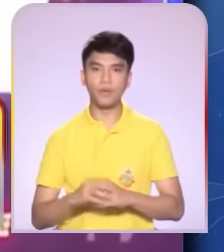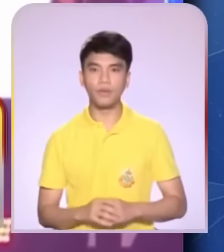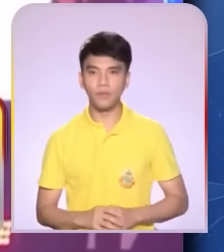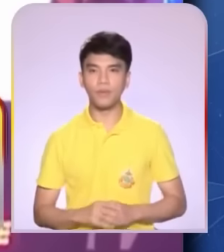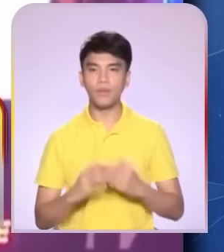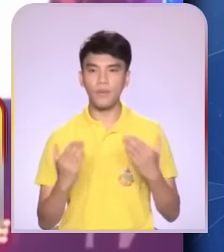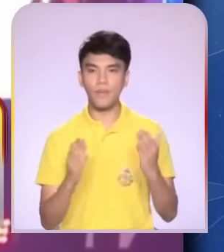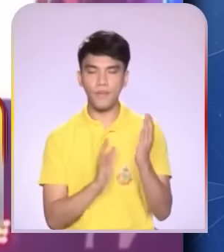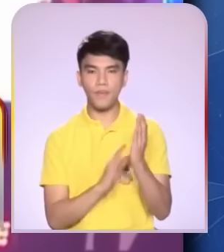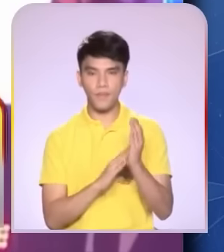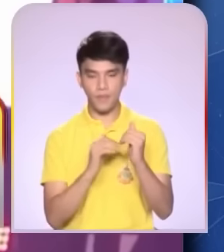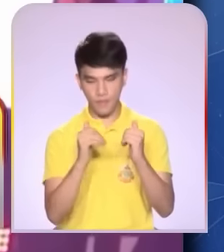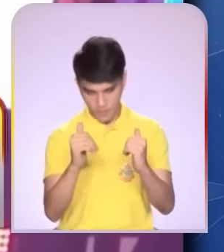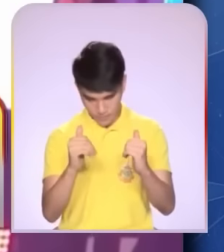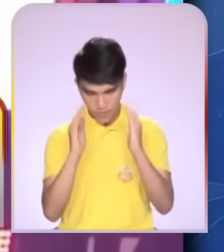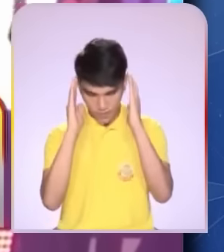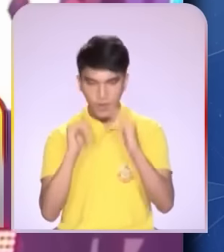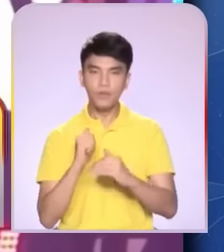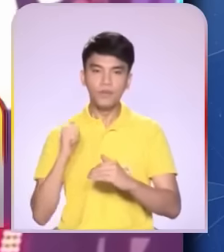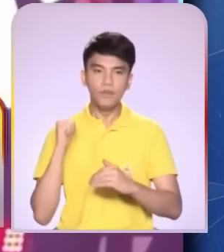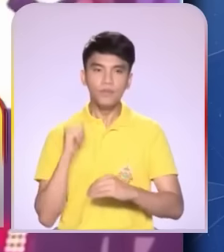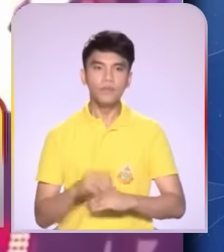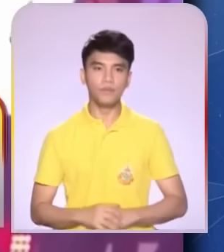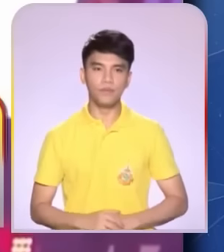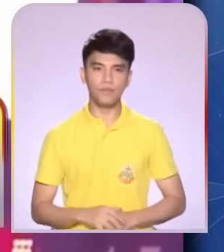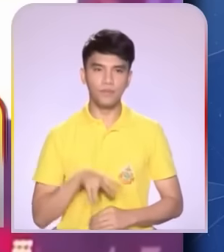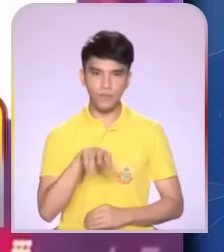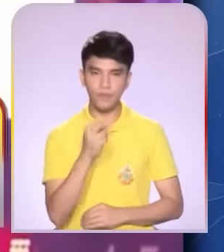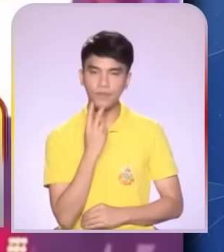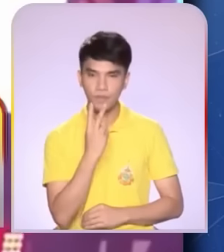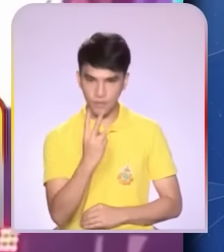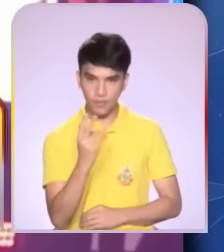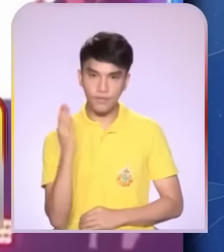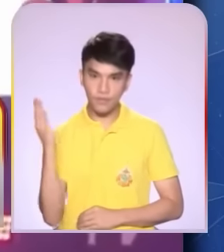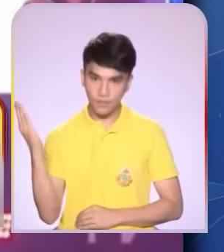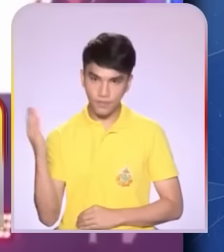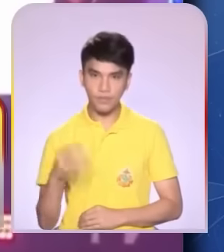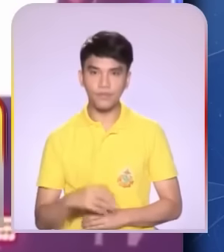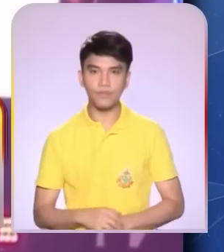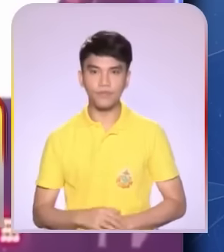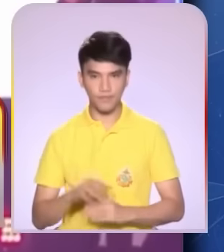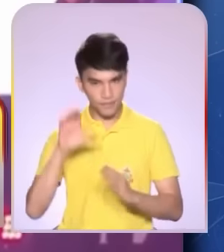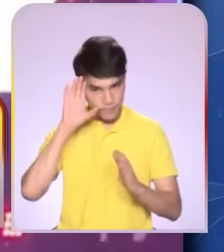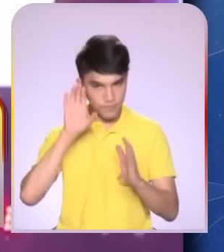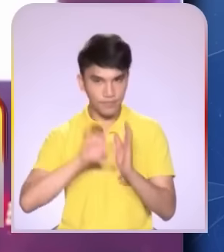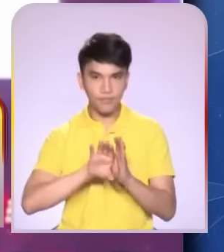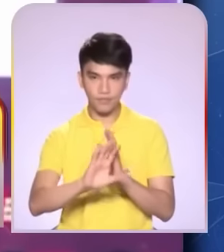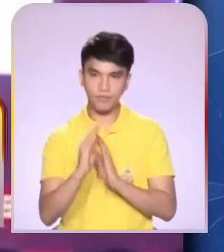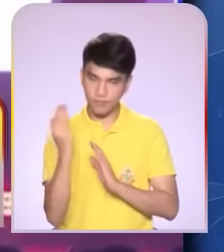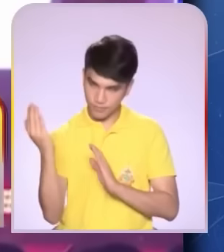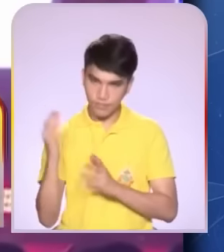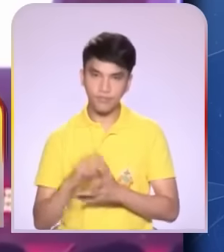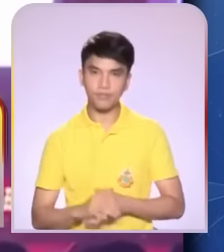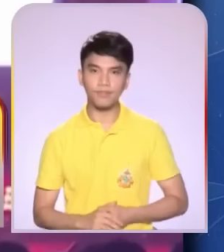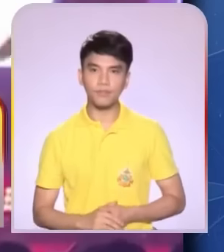ล่าวชื่นชมบอสพอลแล้วก็บอสคนอื่นๆซึ่งถ้าหากว่าสังเกตให้ดีด้านหลังนั่นๆเห็นไหมเห็นไหมมีภาพของพี่กบด้ว